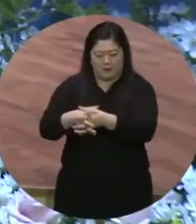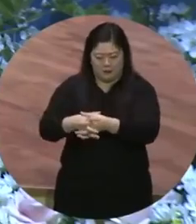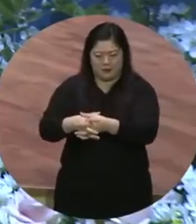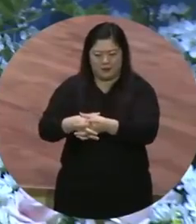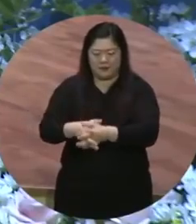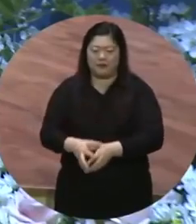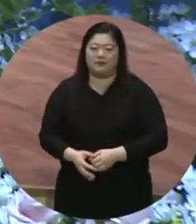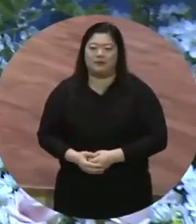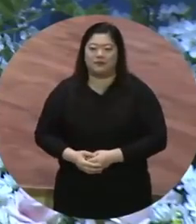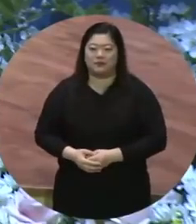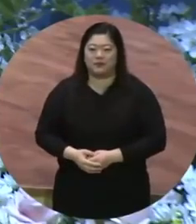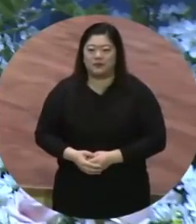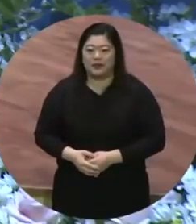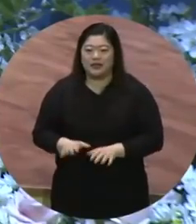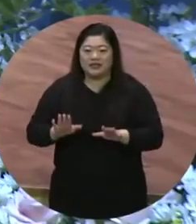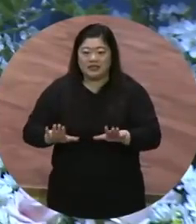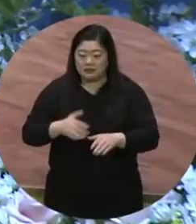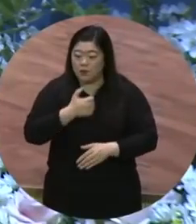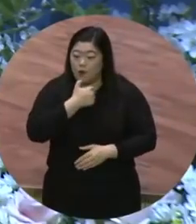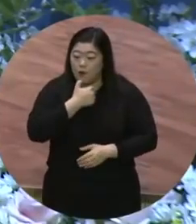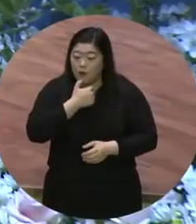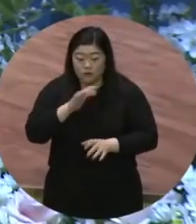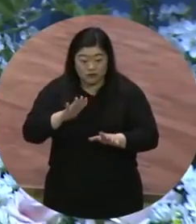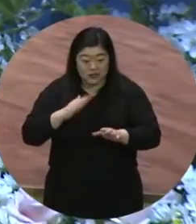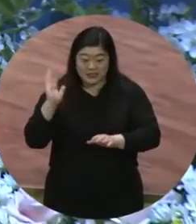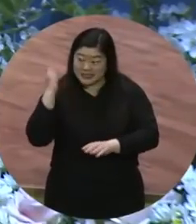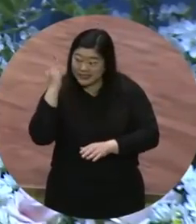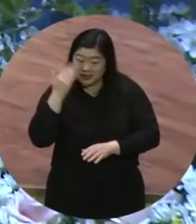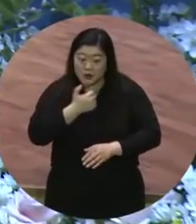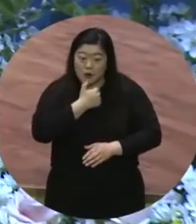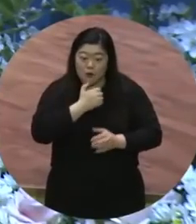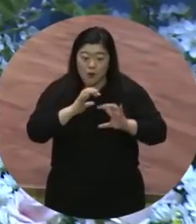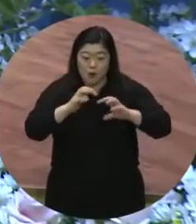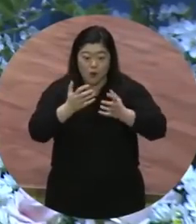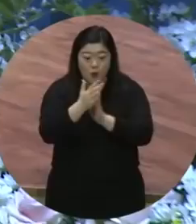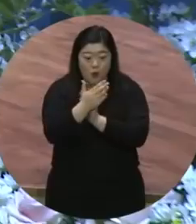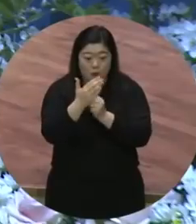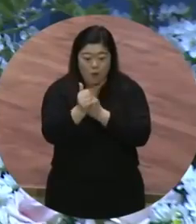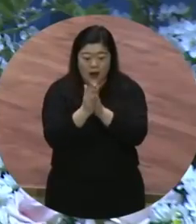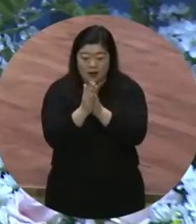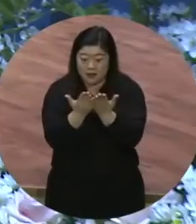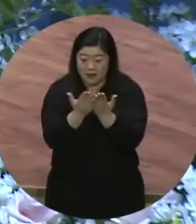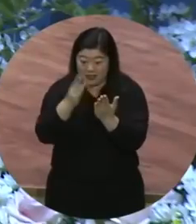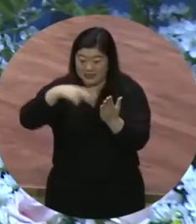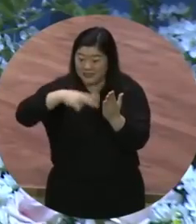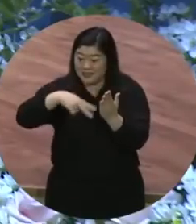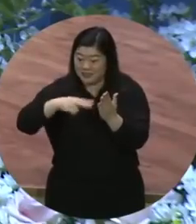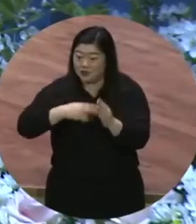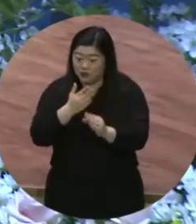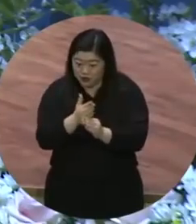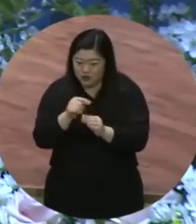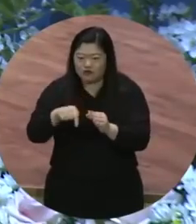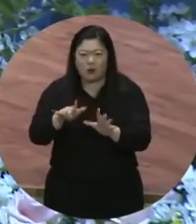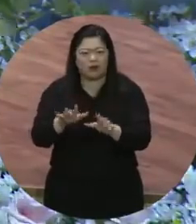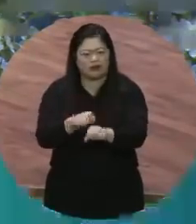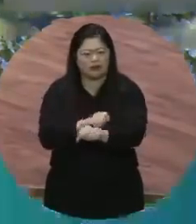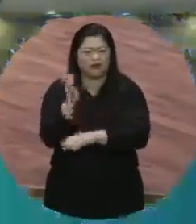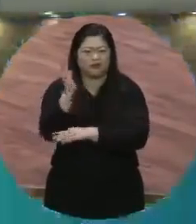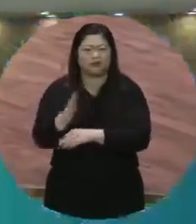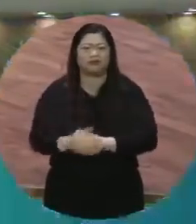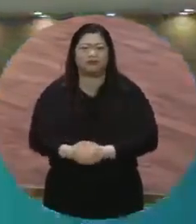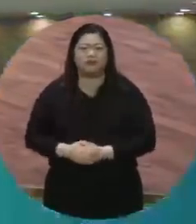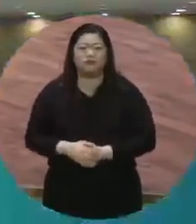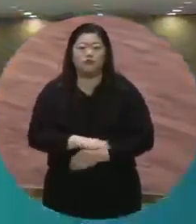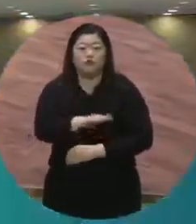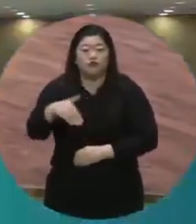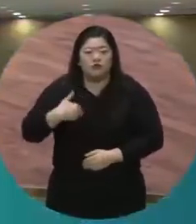있는데 오늘은 이 부활절의 때문에 부활에 맞는 본문을 선택해 봤습니다. 1절 2절 봅니다. 그런즉 우리가